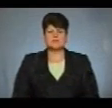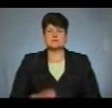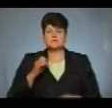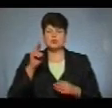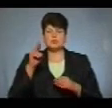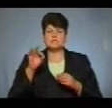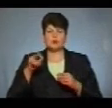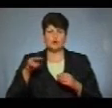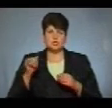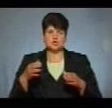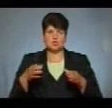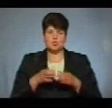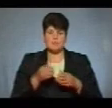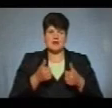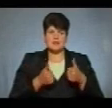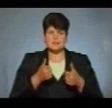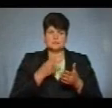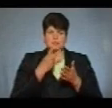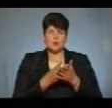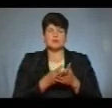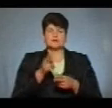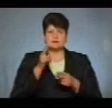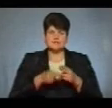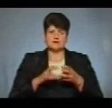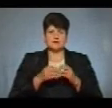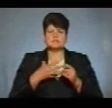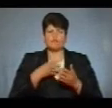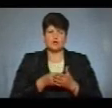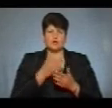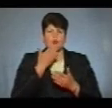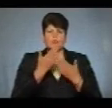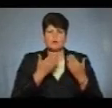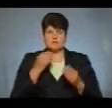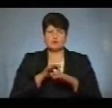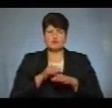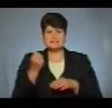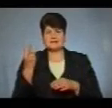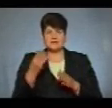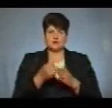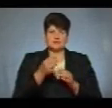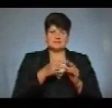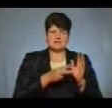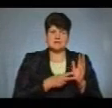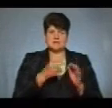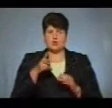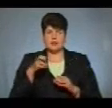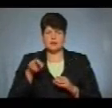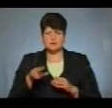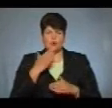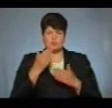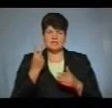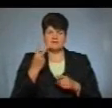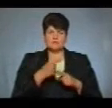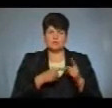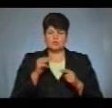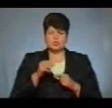Соціологічна група «Рейтинг» опублікувала остаточні результати своїх опитувань. Їх проводили з 13 по 17 липня, опитали 2,5